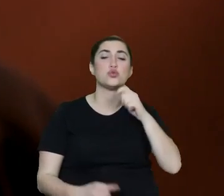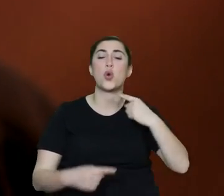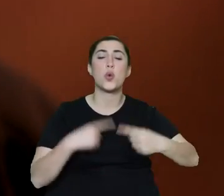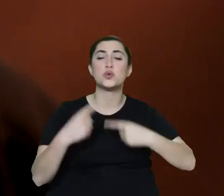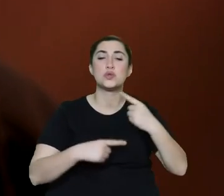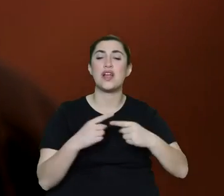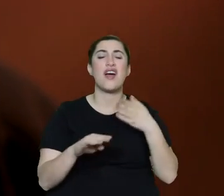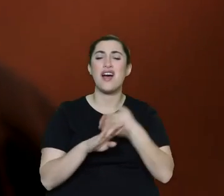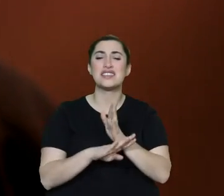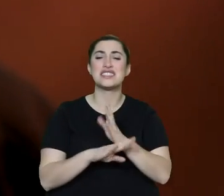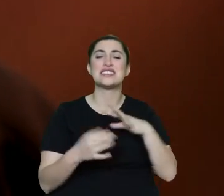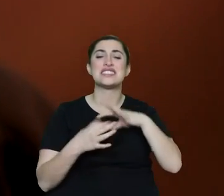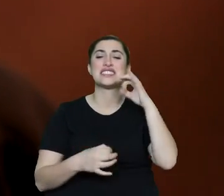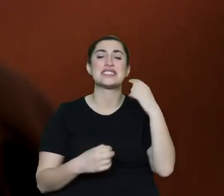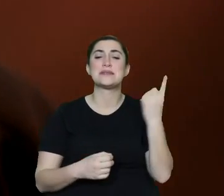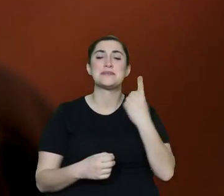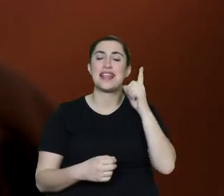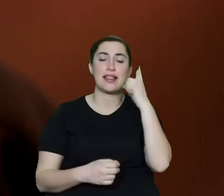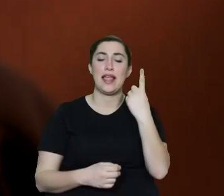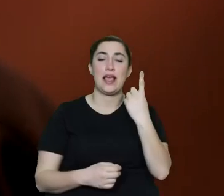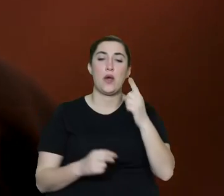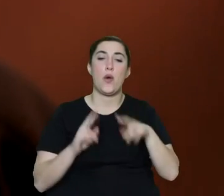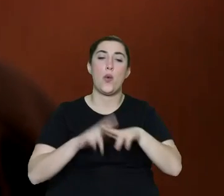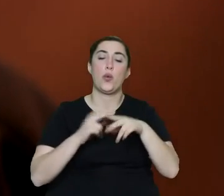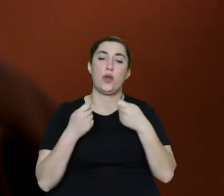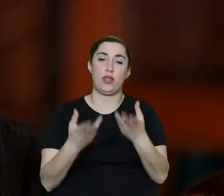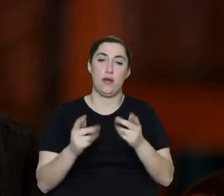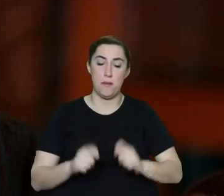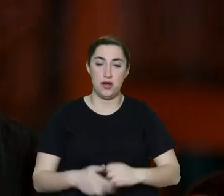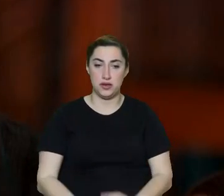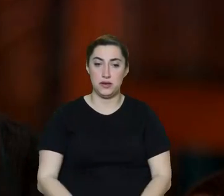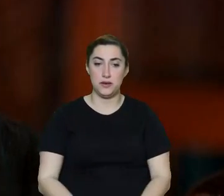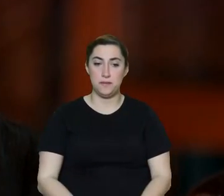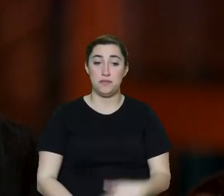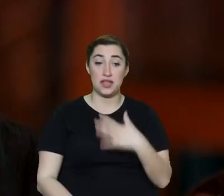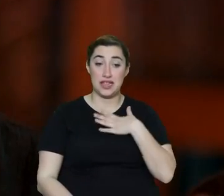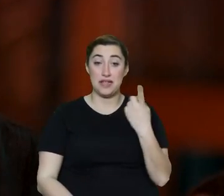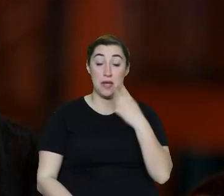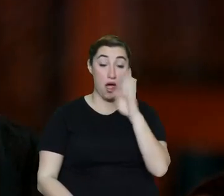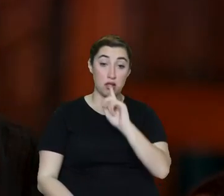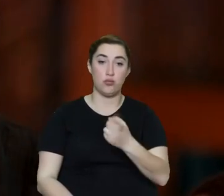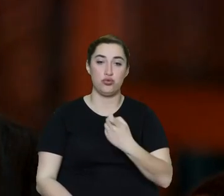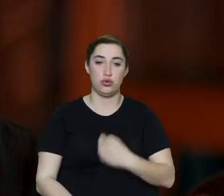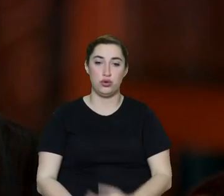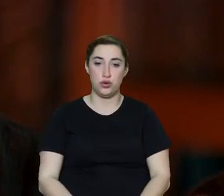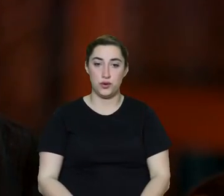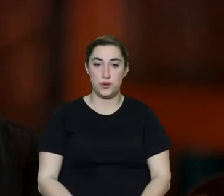sözler aslında insana bir tek şeyi öğütler. Kendine bir ayna bul.